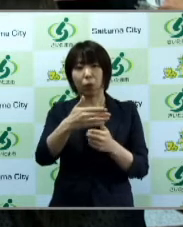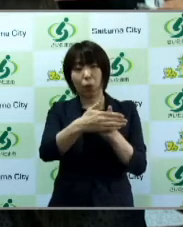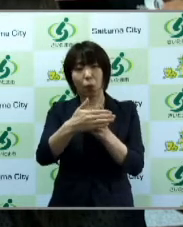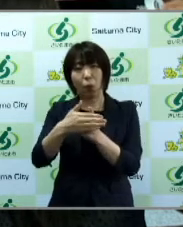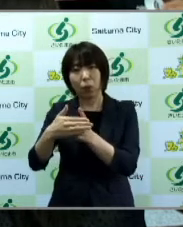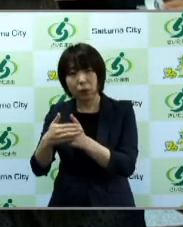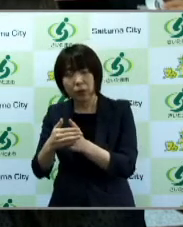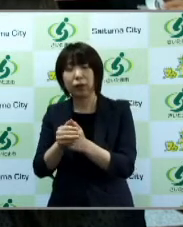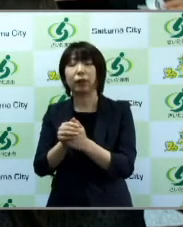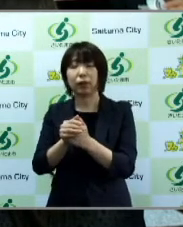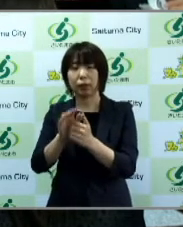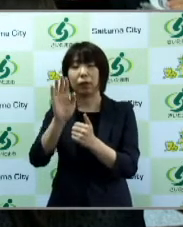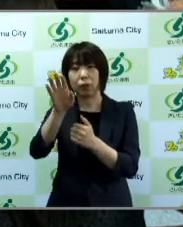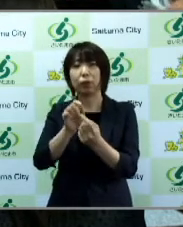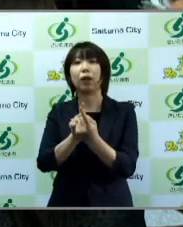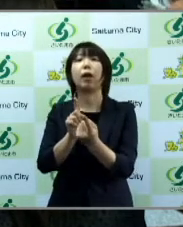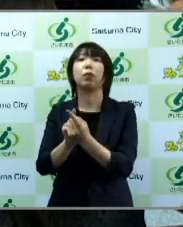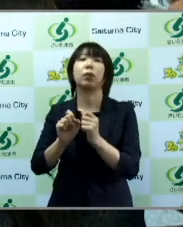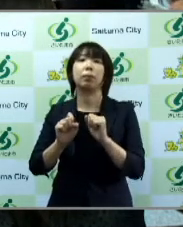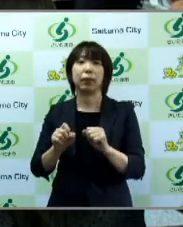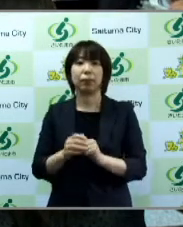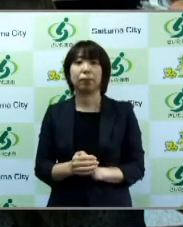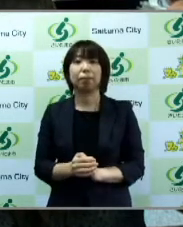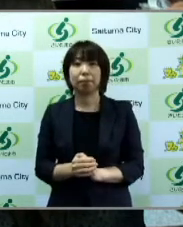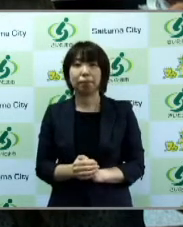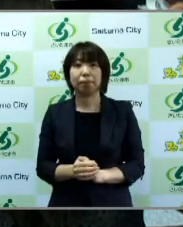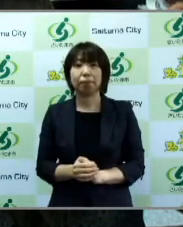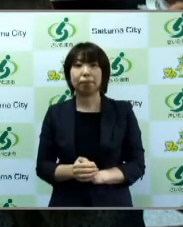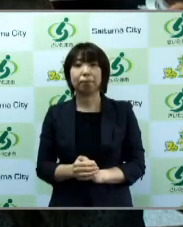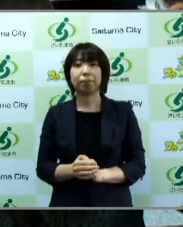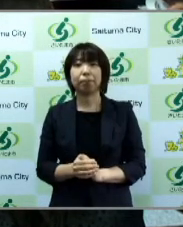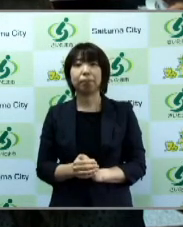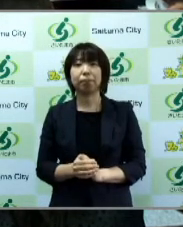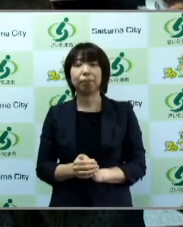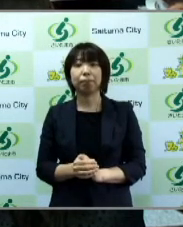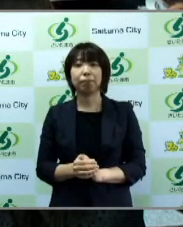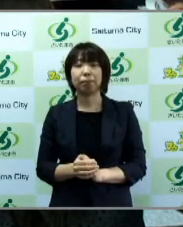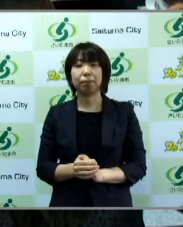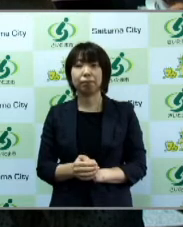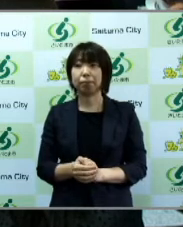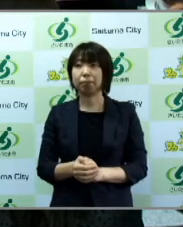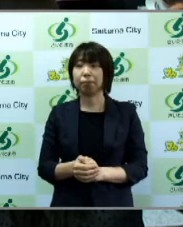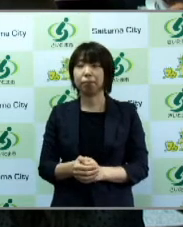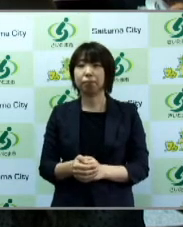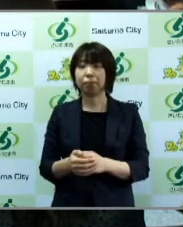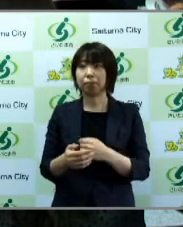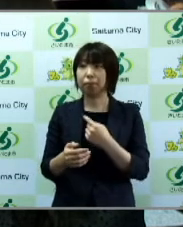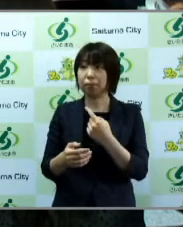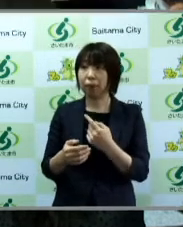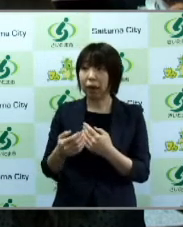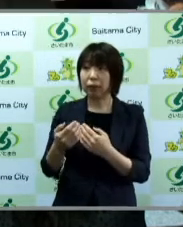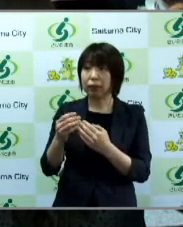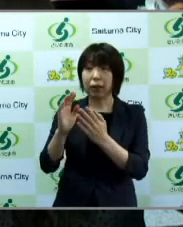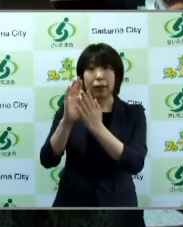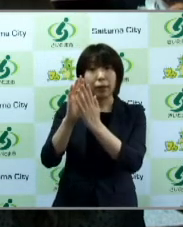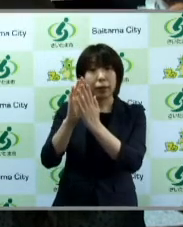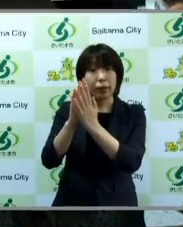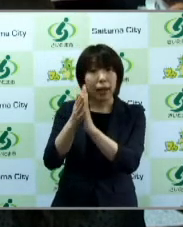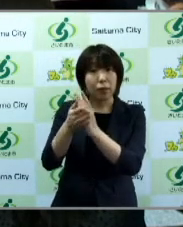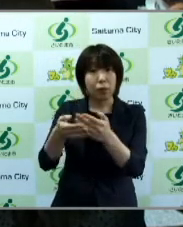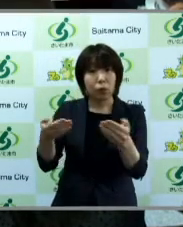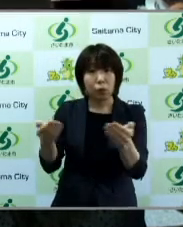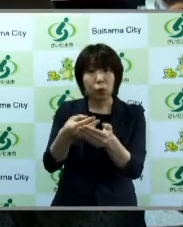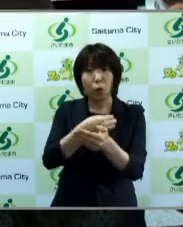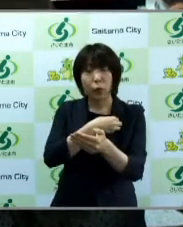ているというところでございます。 すいません、 県の職員は一方で何人入っているんです